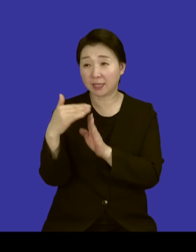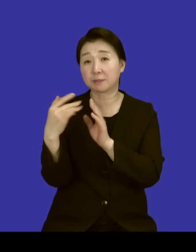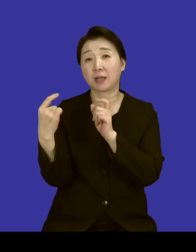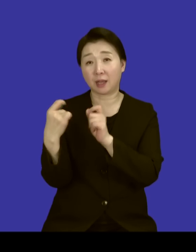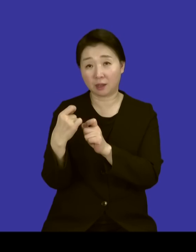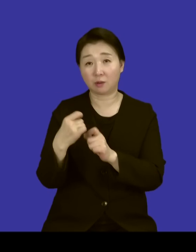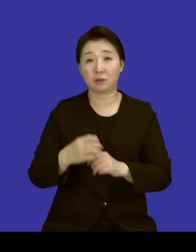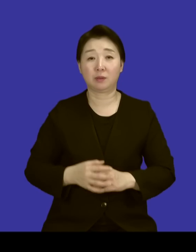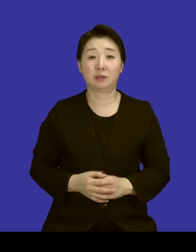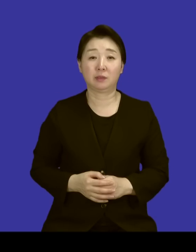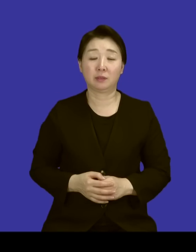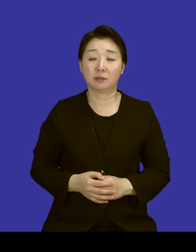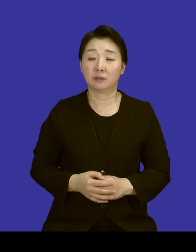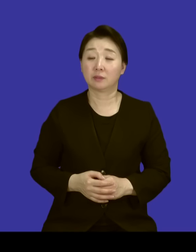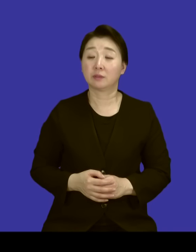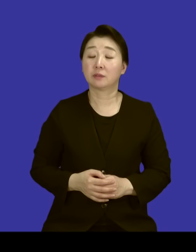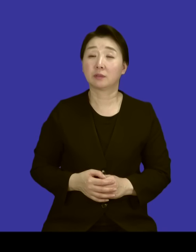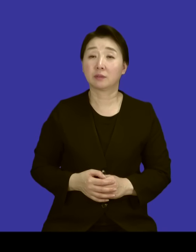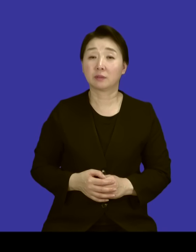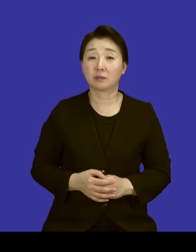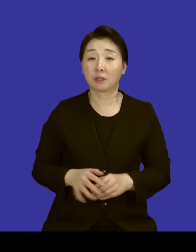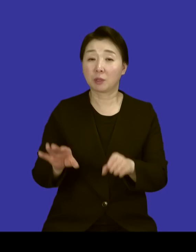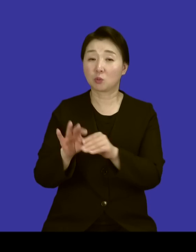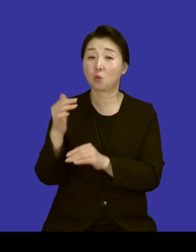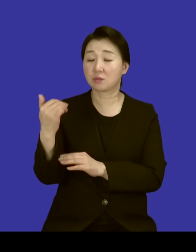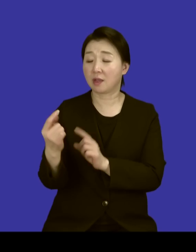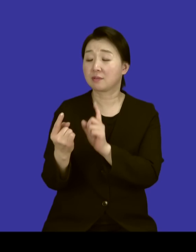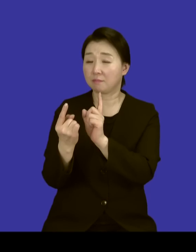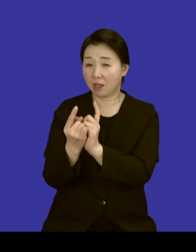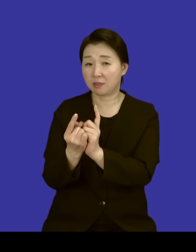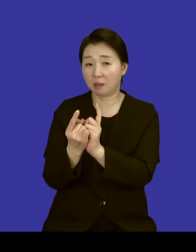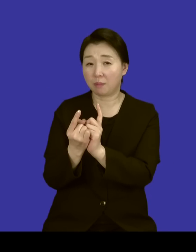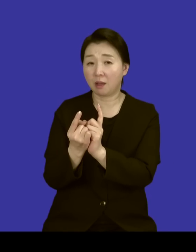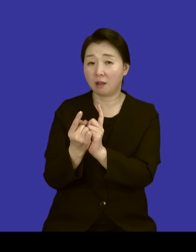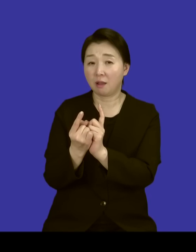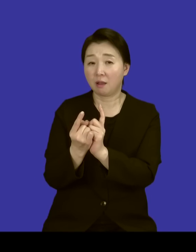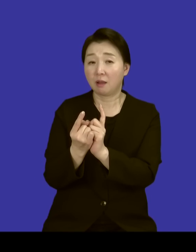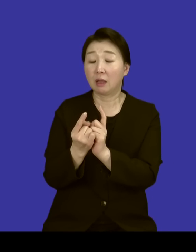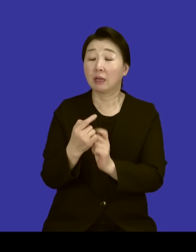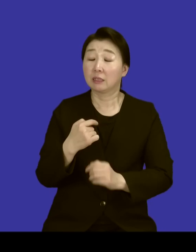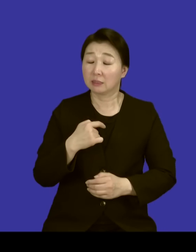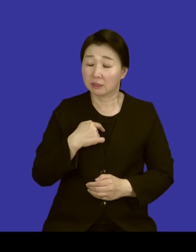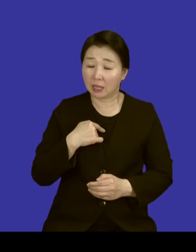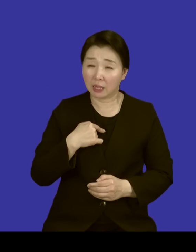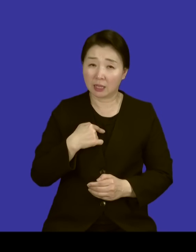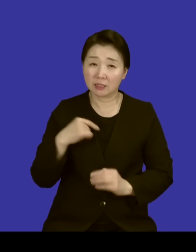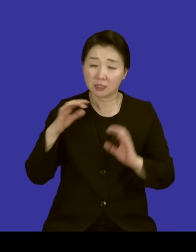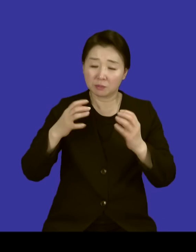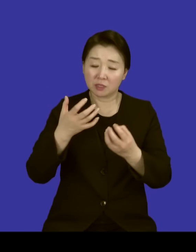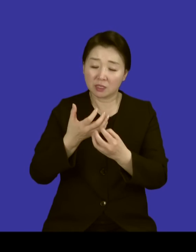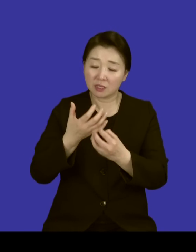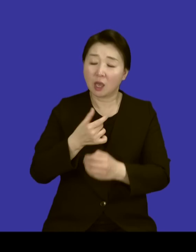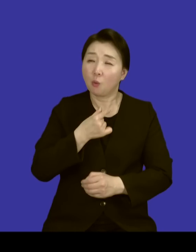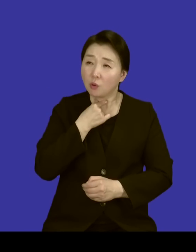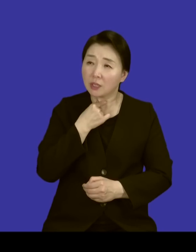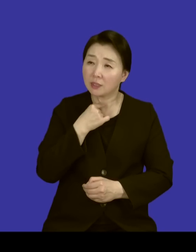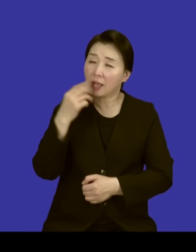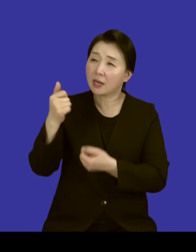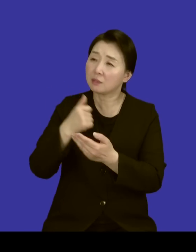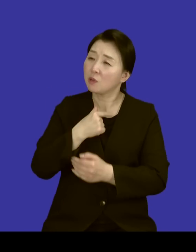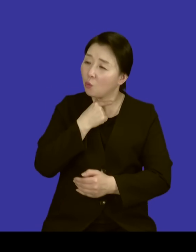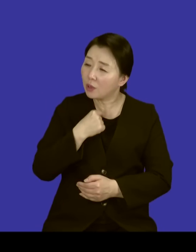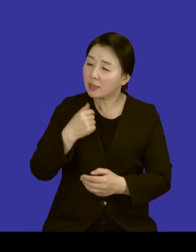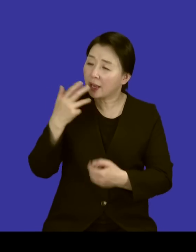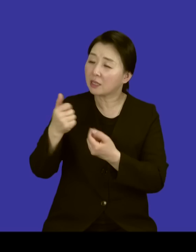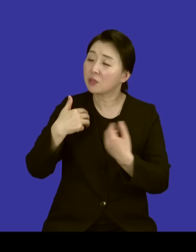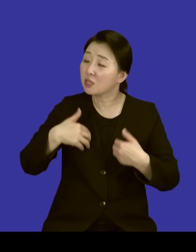그래서 그분 찾아가서 제가 총장님 제가 이런 생각하고 이렇게 하려고 하는데 이게 하나님이 원하시는 일일까요? 하나님이 기뻐하시는 일일까요?